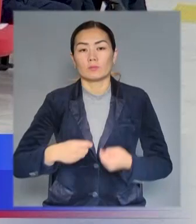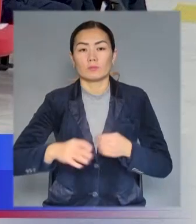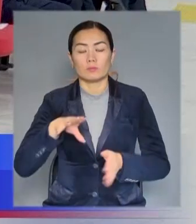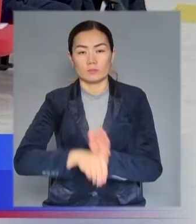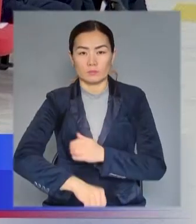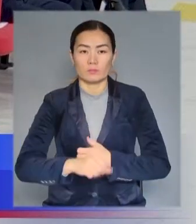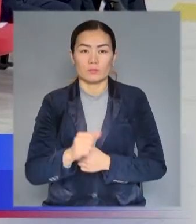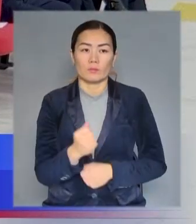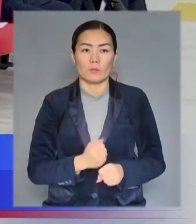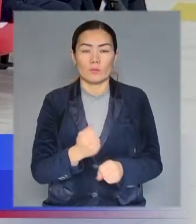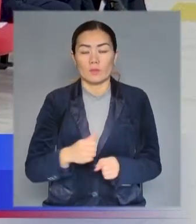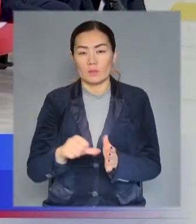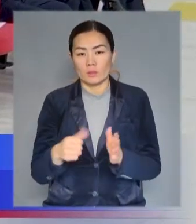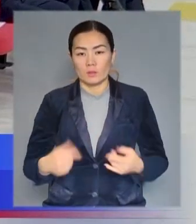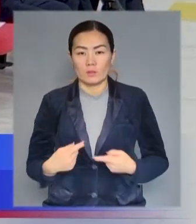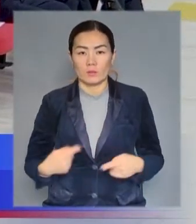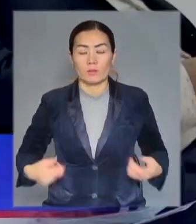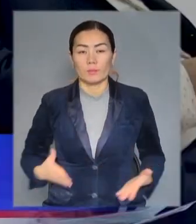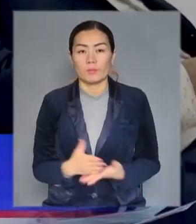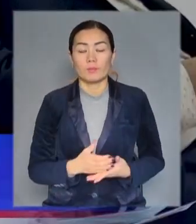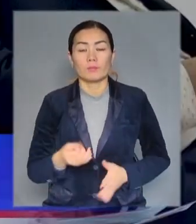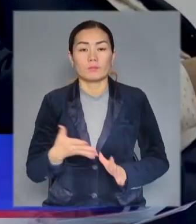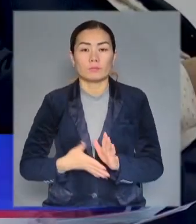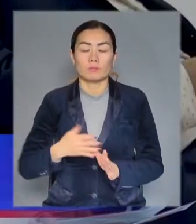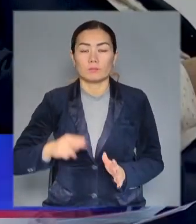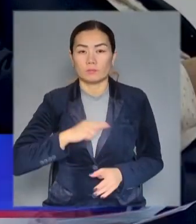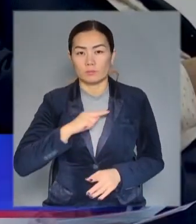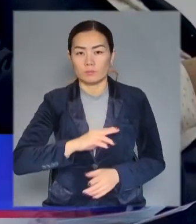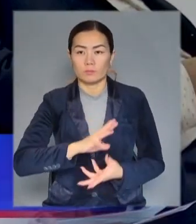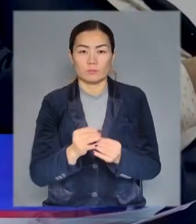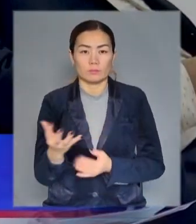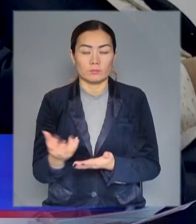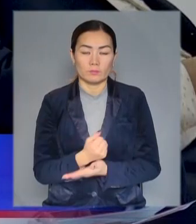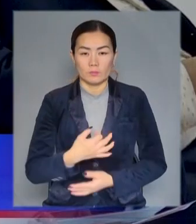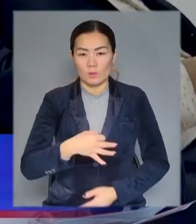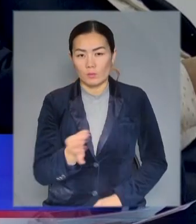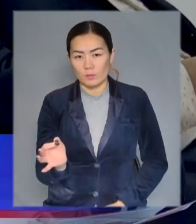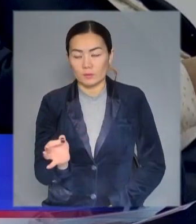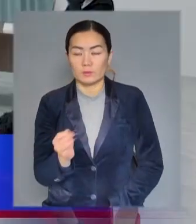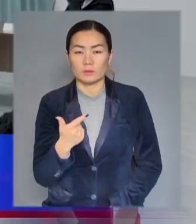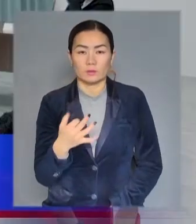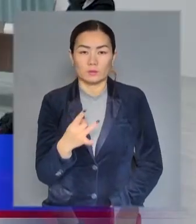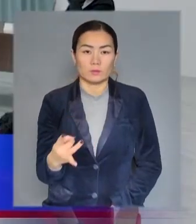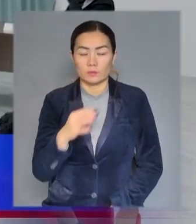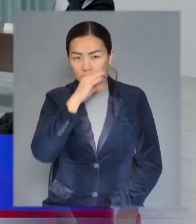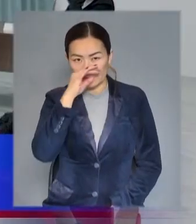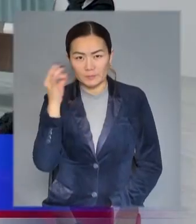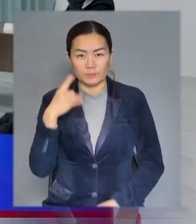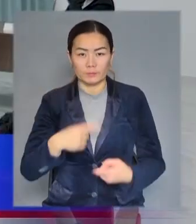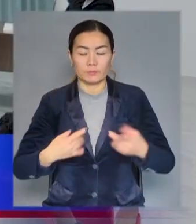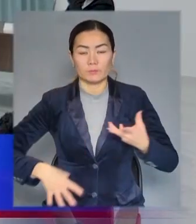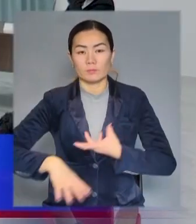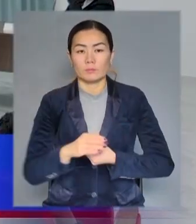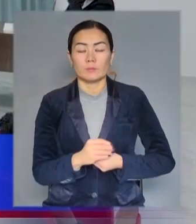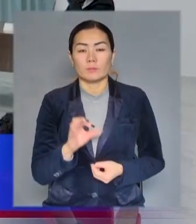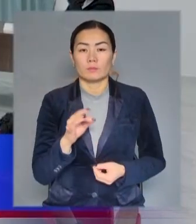ішінде хорезмдік сұр қыш ыдыс сынықтары көп кездесті. Археологиялық қазба жұмыстары барысында табылған тиындар, кір тасы, керуен қоңыраулары және өзге